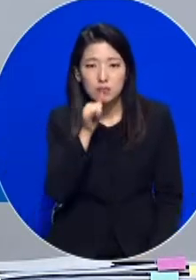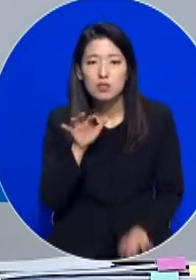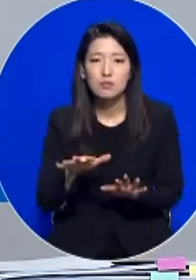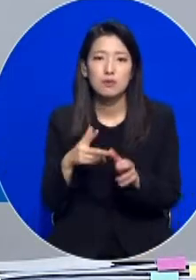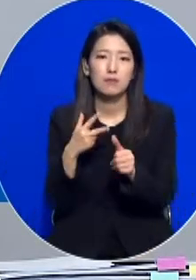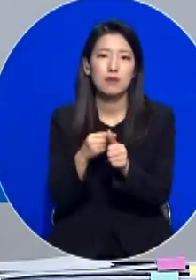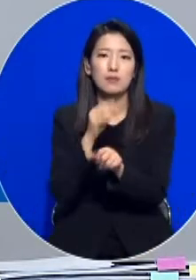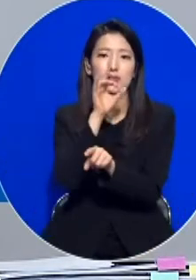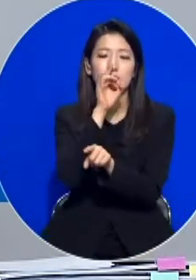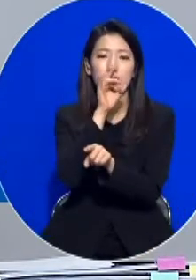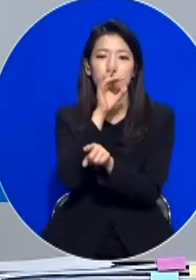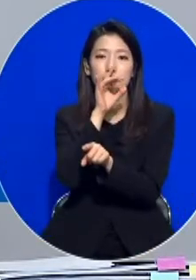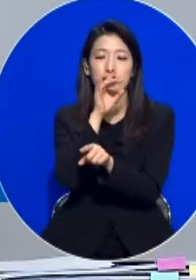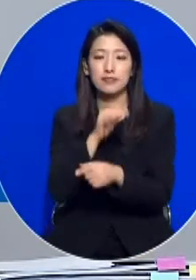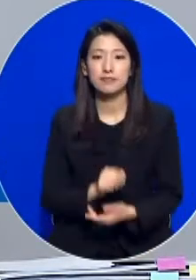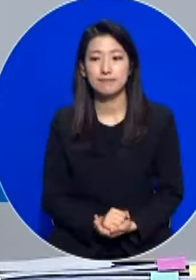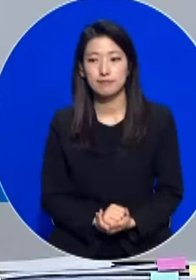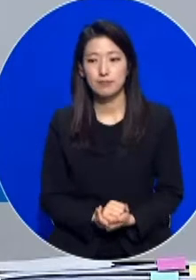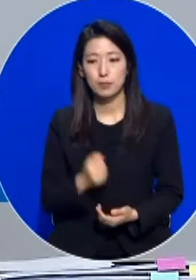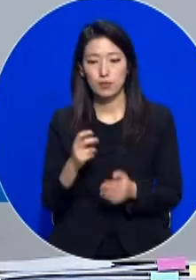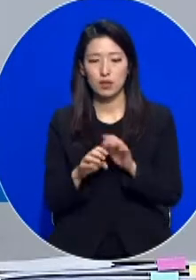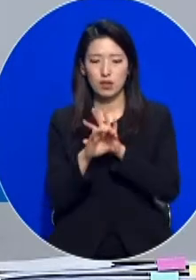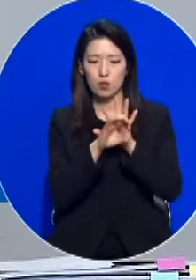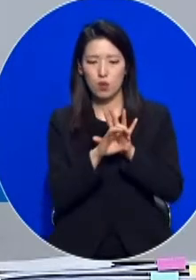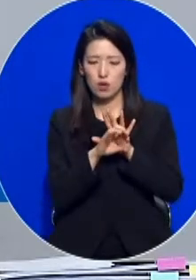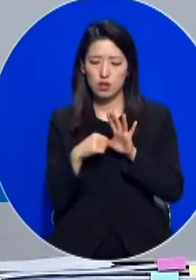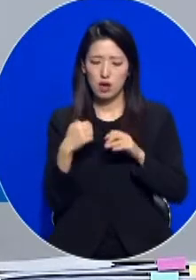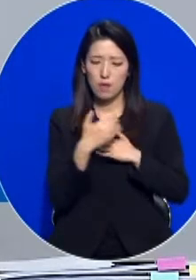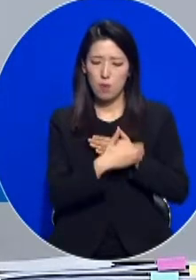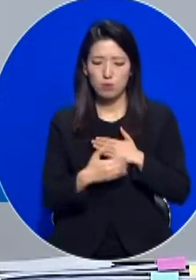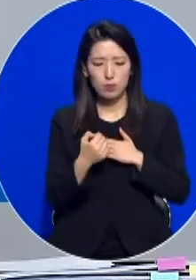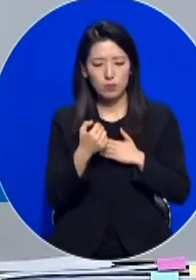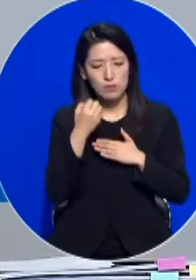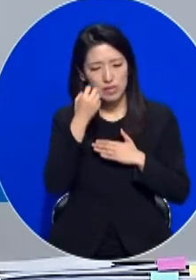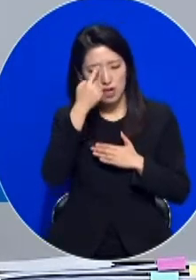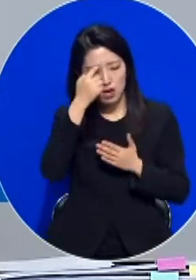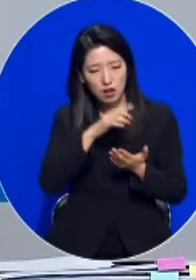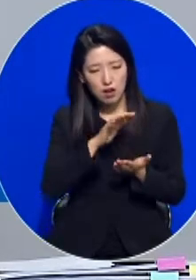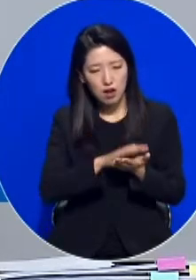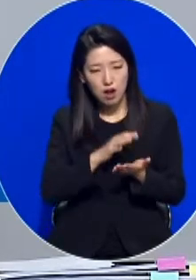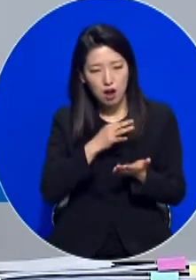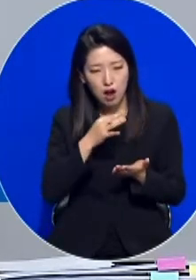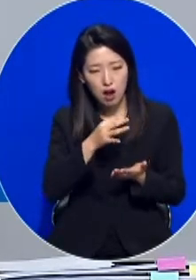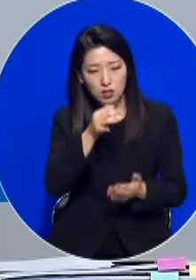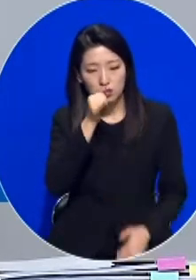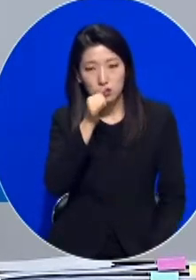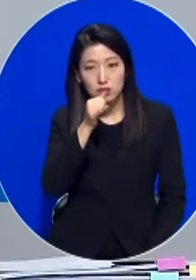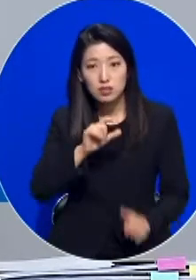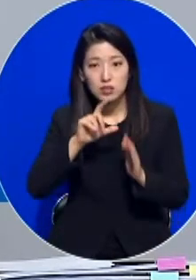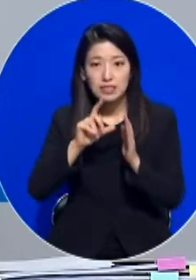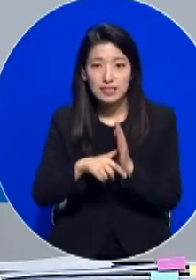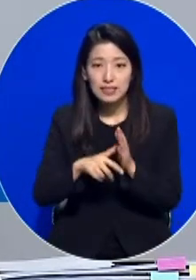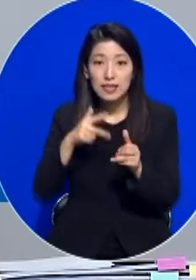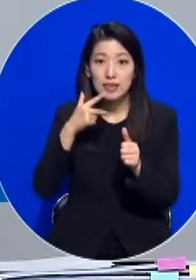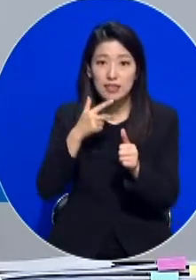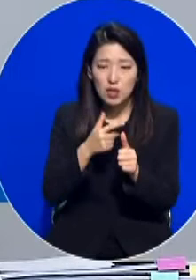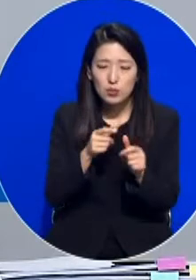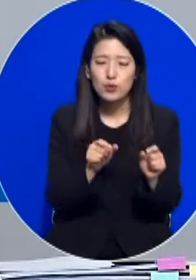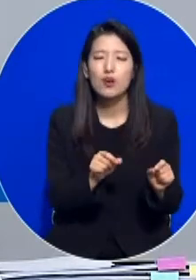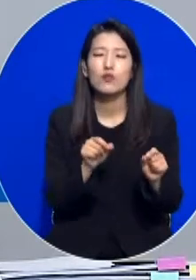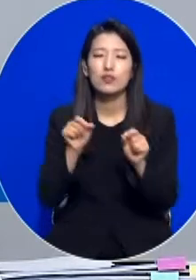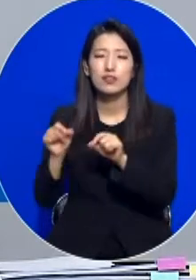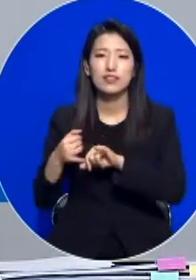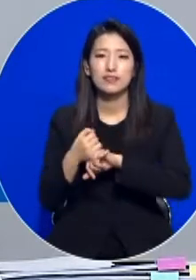또한 코로나19 감염이 의심되는 경우나 또는 발열 등의 급성 병증이 있는 경우에는 접종을 연기하는